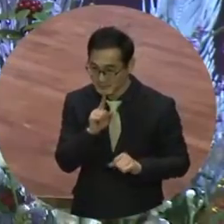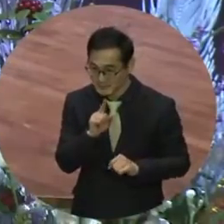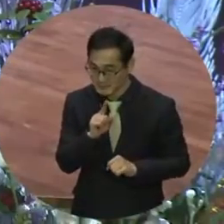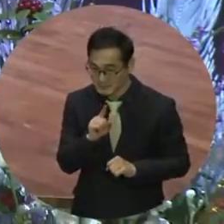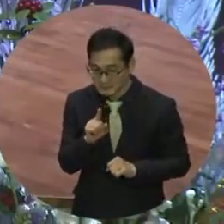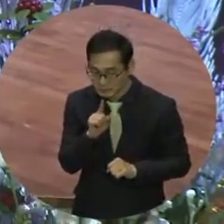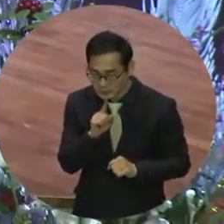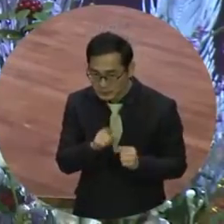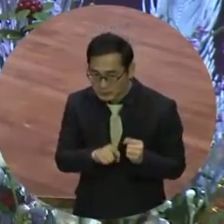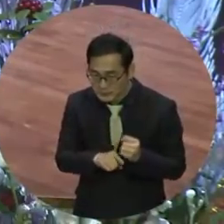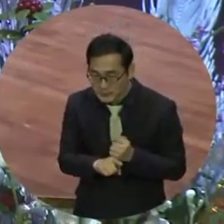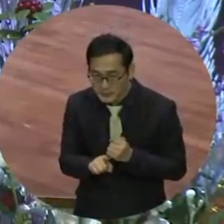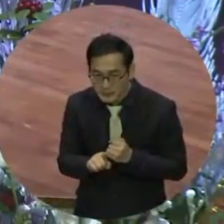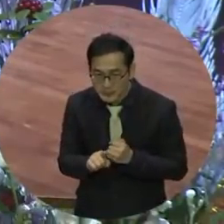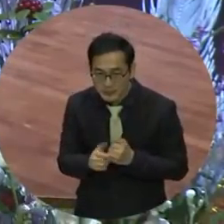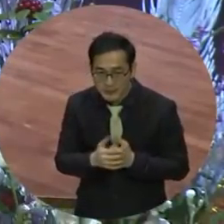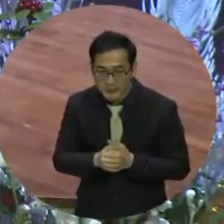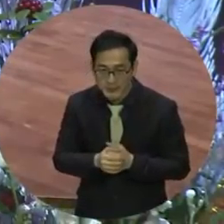말씀이에요?